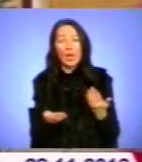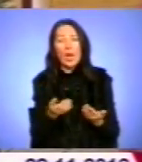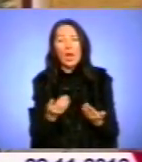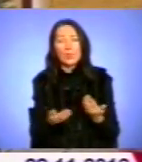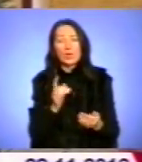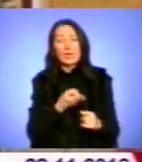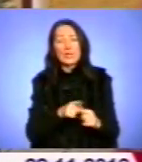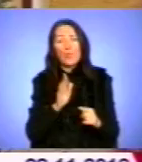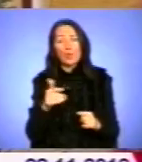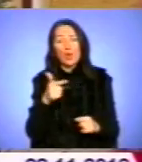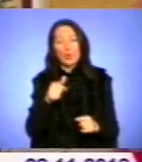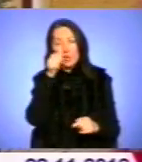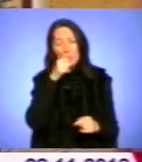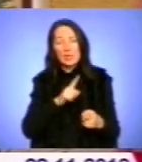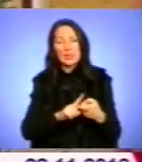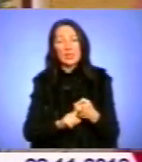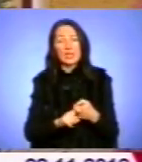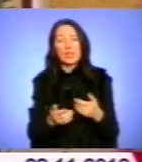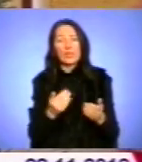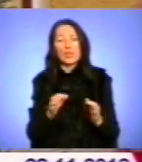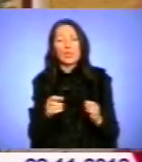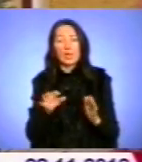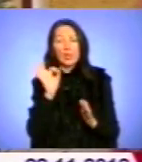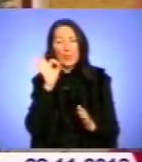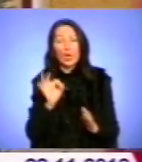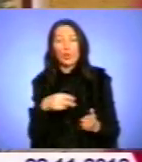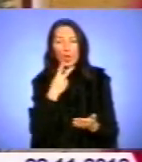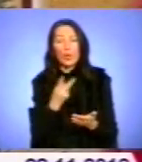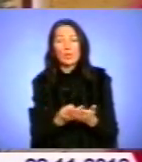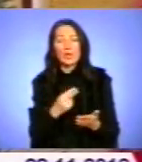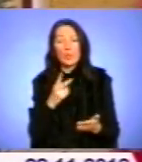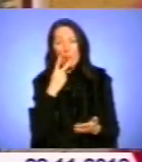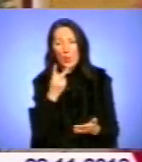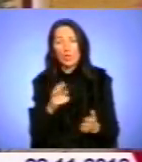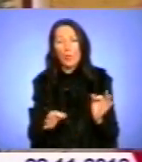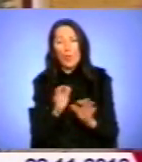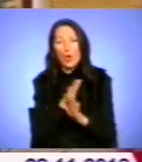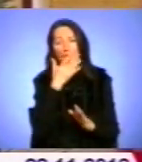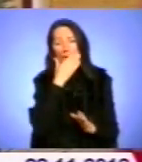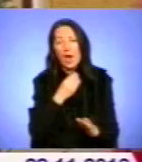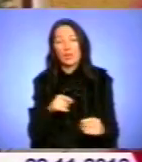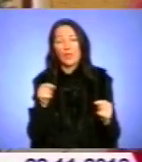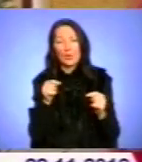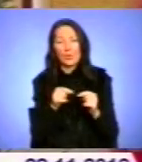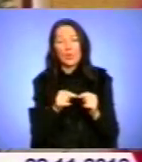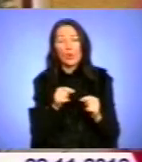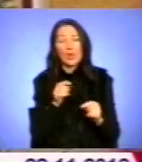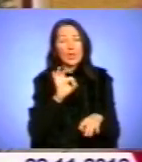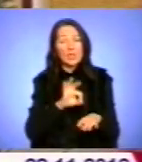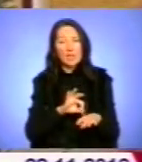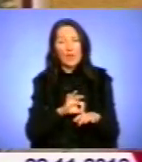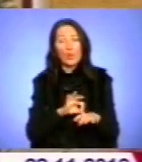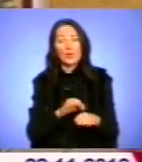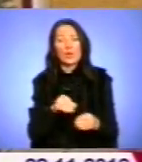буде грудень місяць, все залежить також і від температурних показників. Як ми бачимо, зараз погода гарна, відповідно,